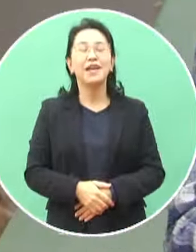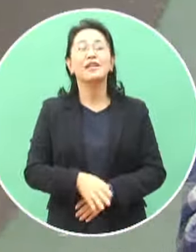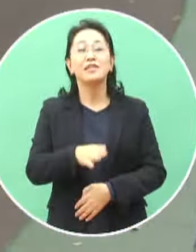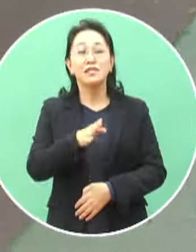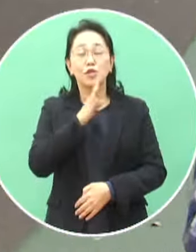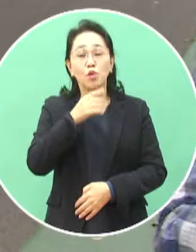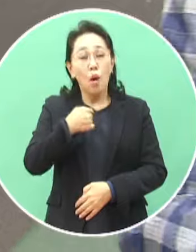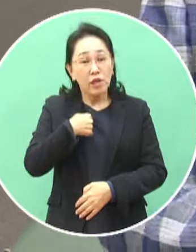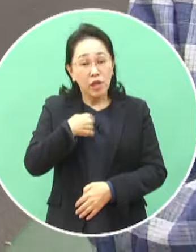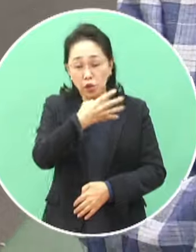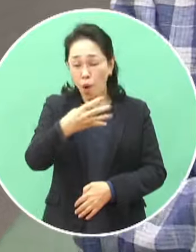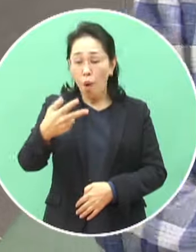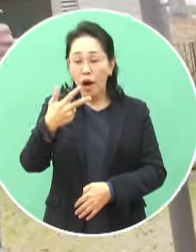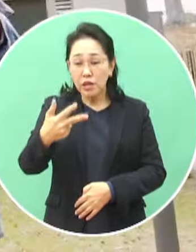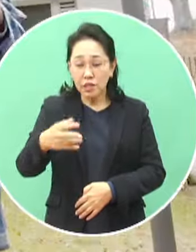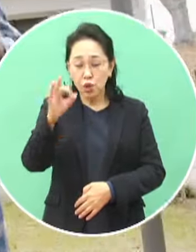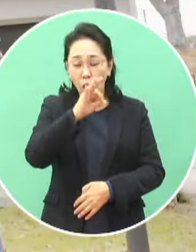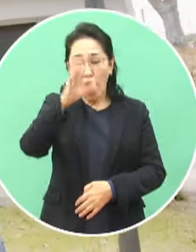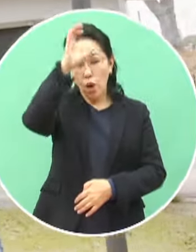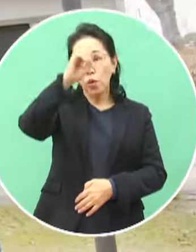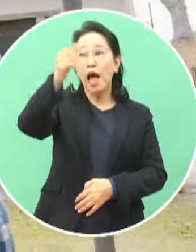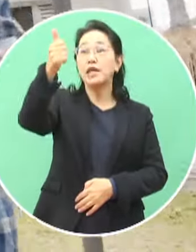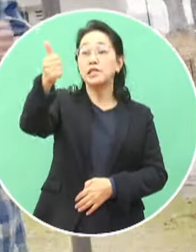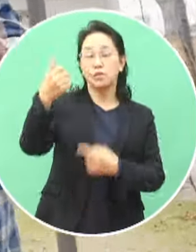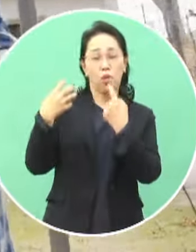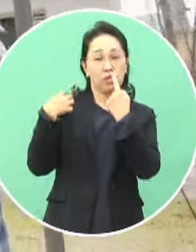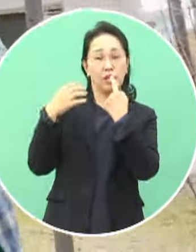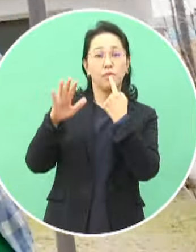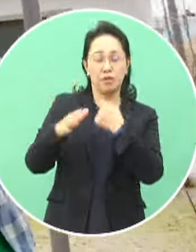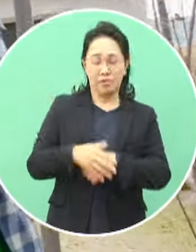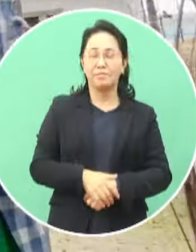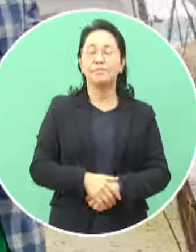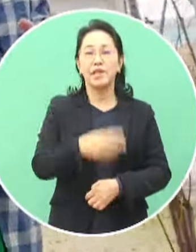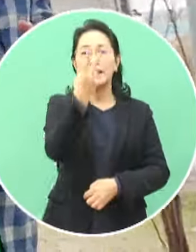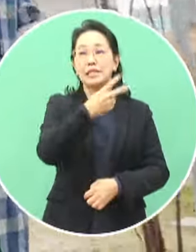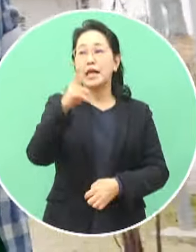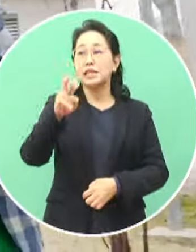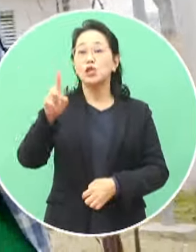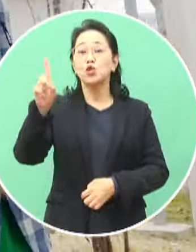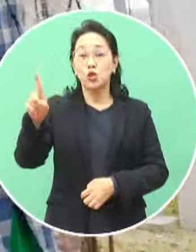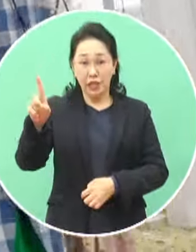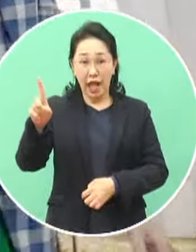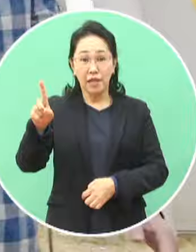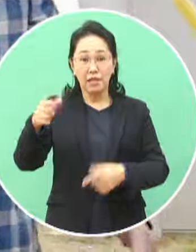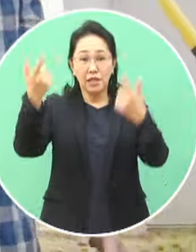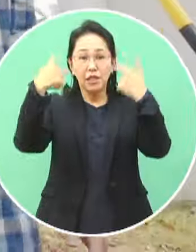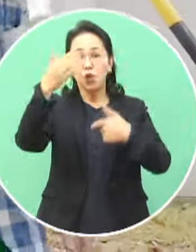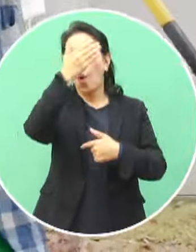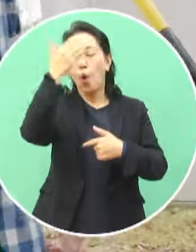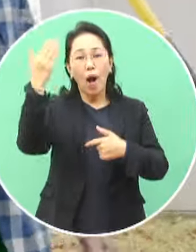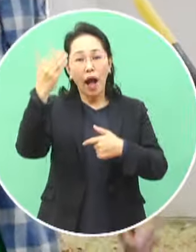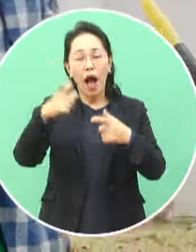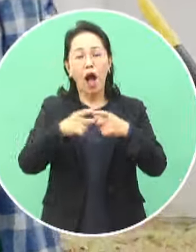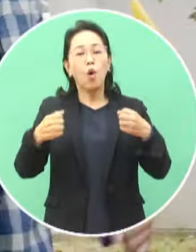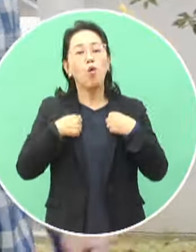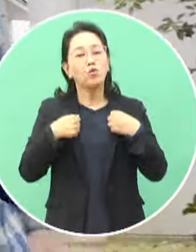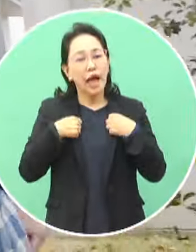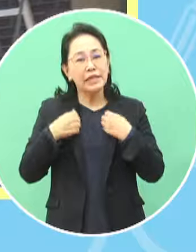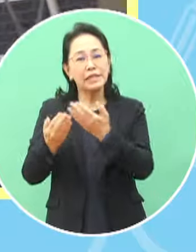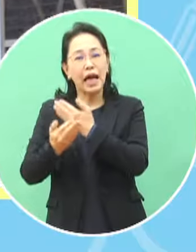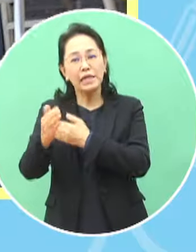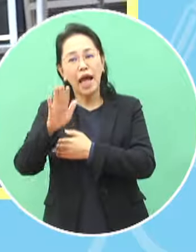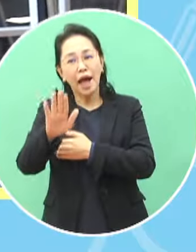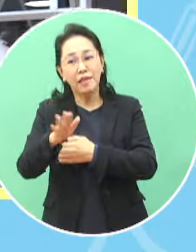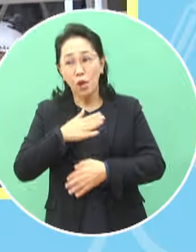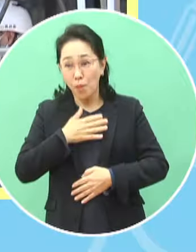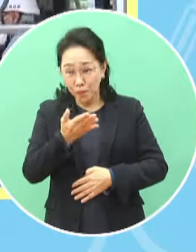観光大使もやっておりまして、2021年に常若国体とか常若体育があったの覚えてますか？ ありましたね。